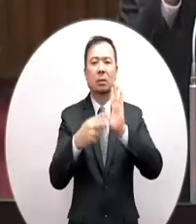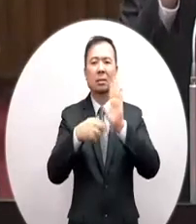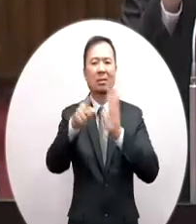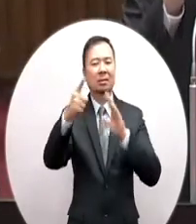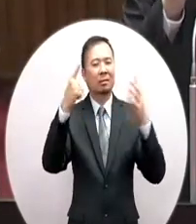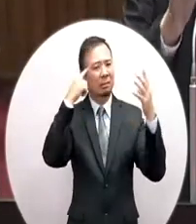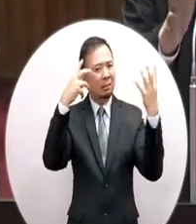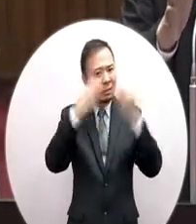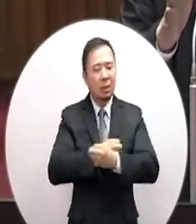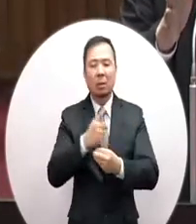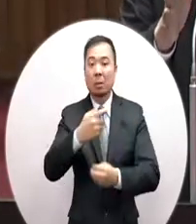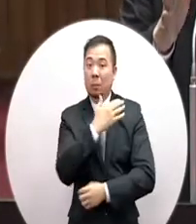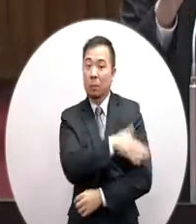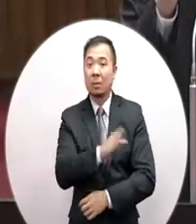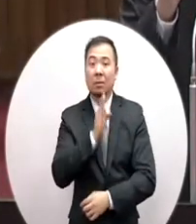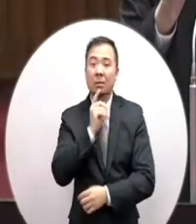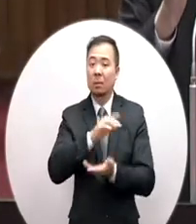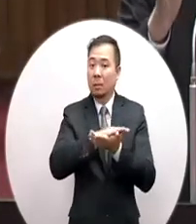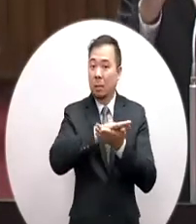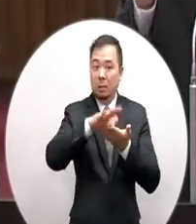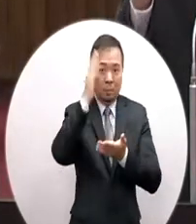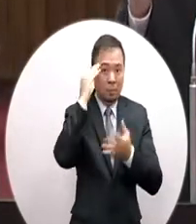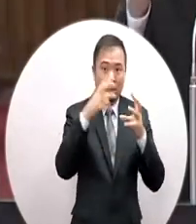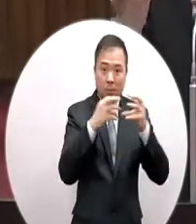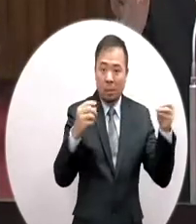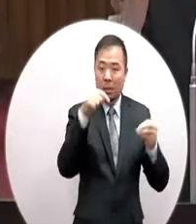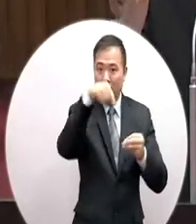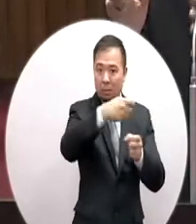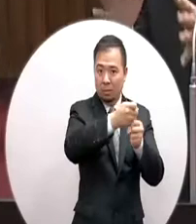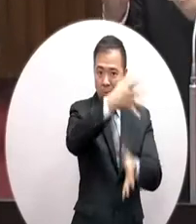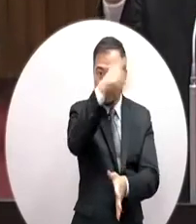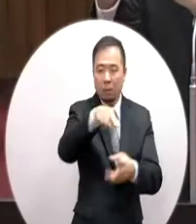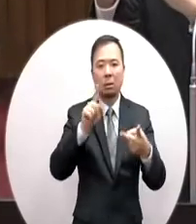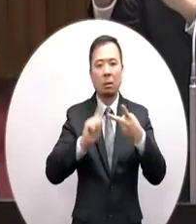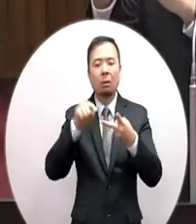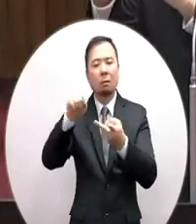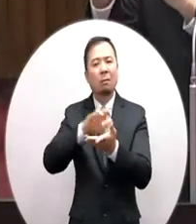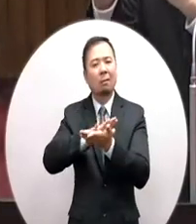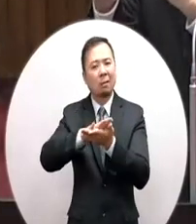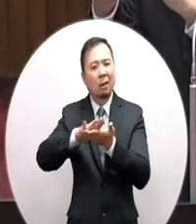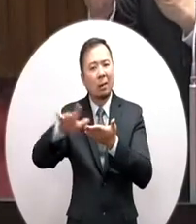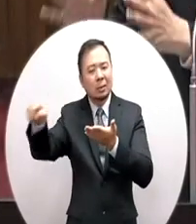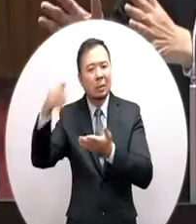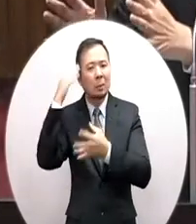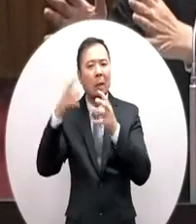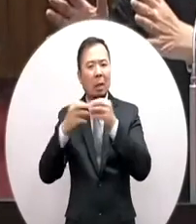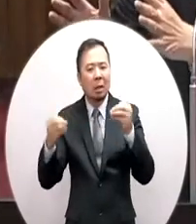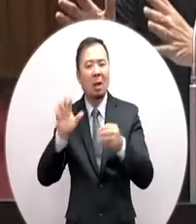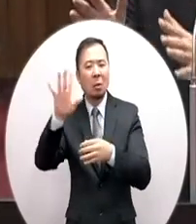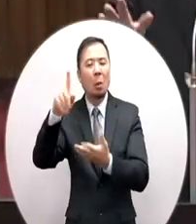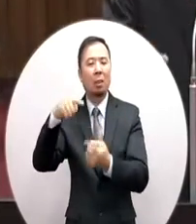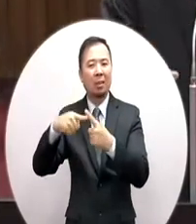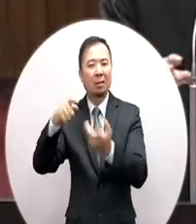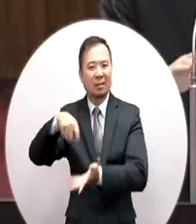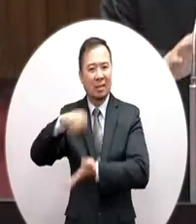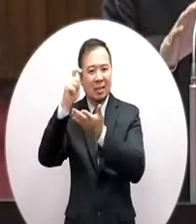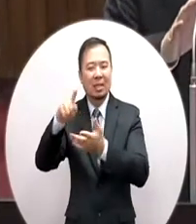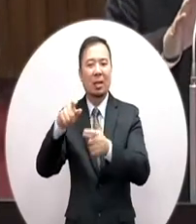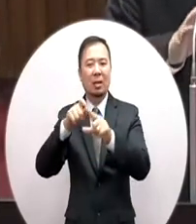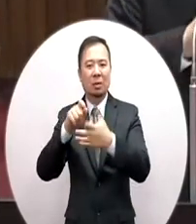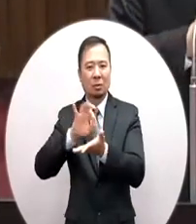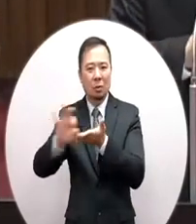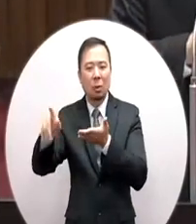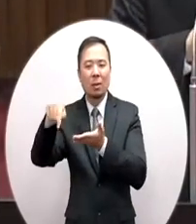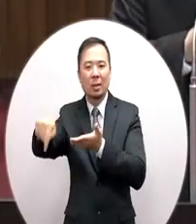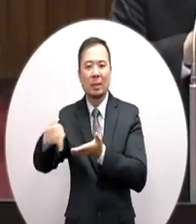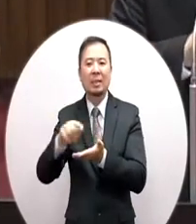是我用干净的煤这个句子，或是干净煤，也有人建议应该用洁净煤啊。那英文